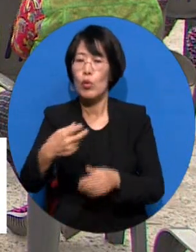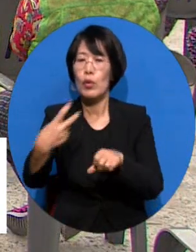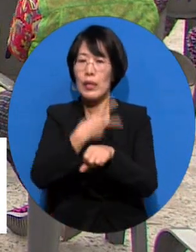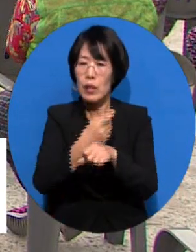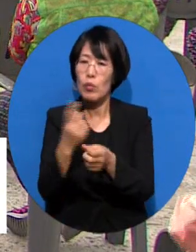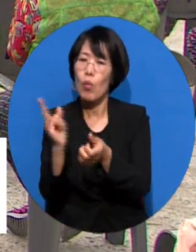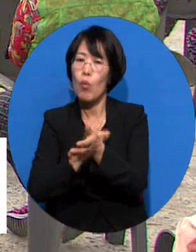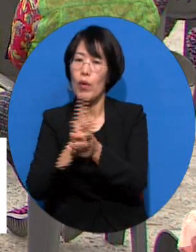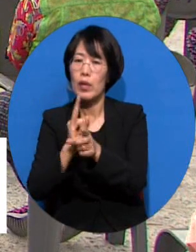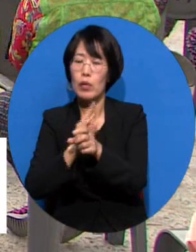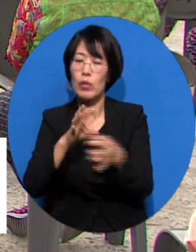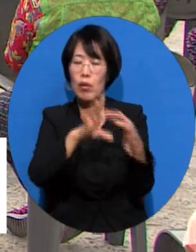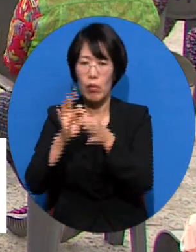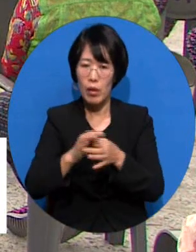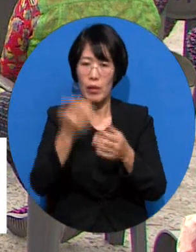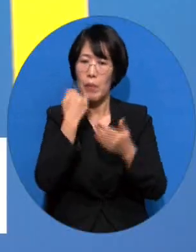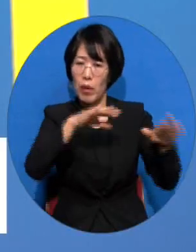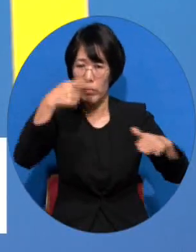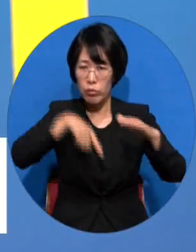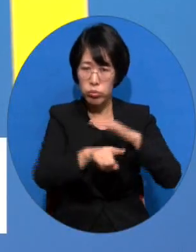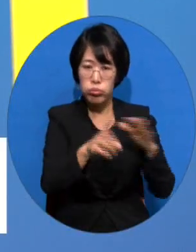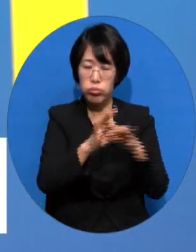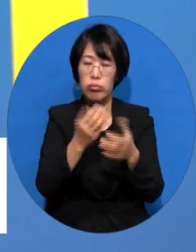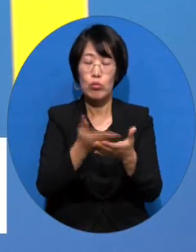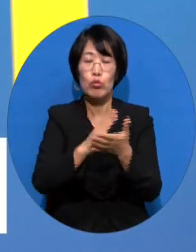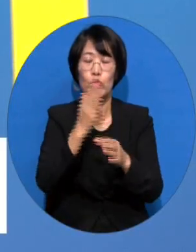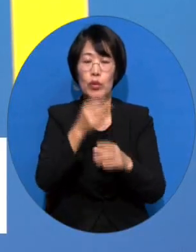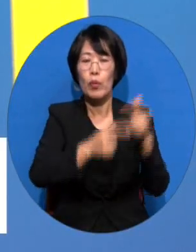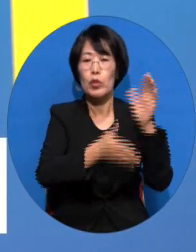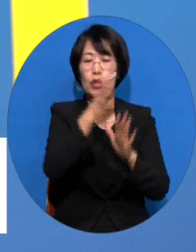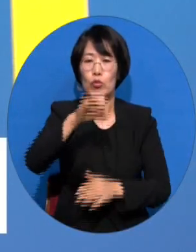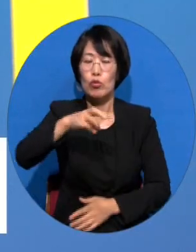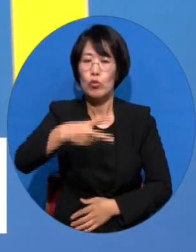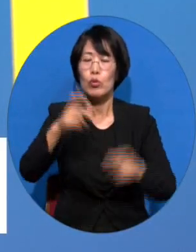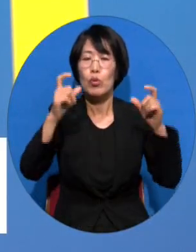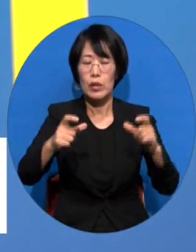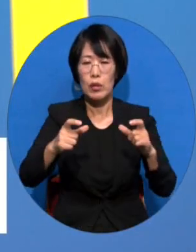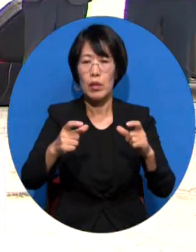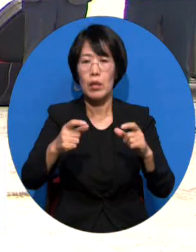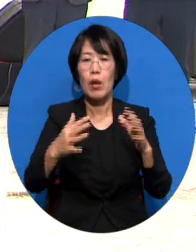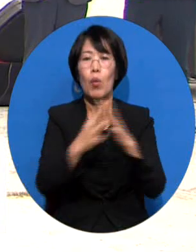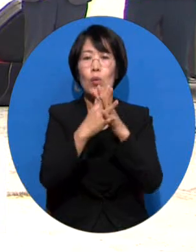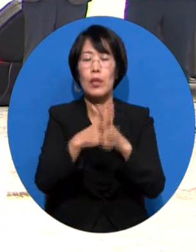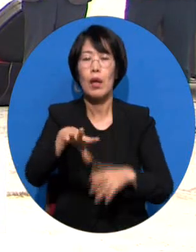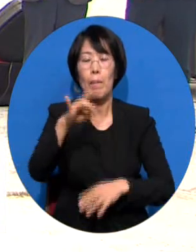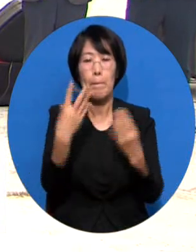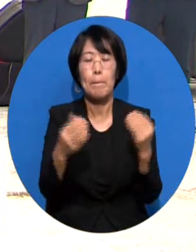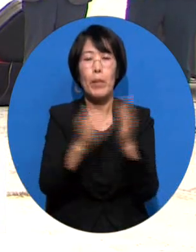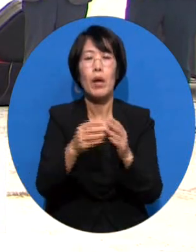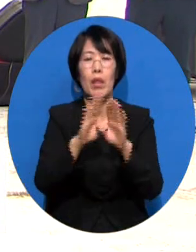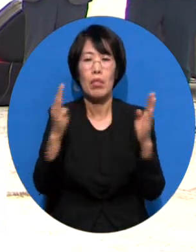있는 해저 상수 관로 매설 사업을 진행 중인 못 보시는 율도국 안에 공사를 우선 마무리하고 통 수식을